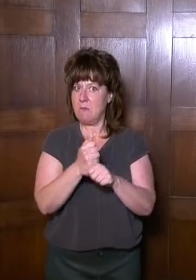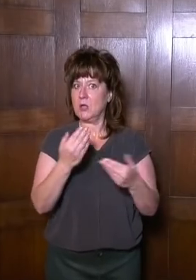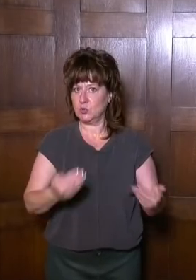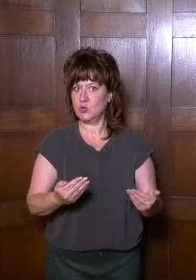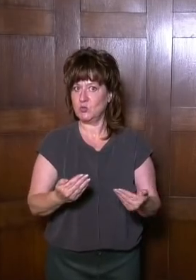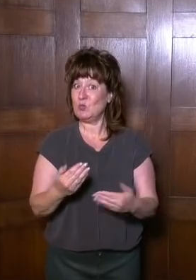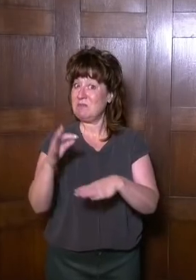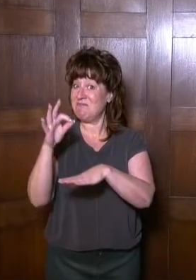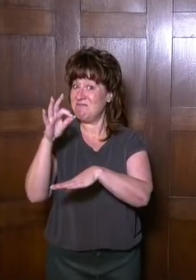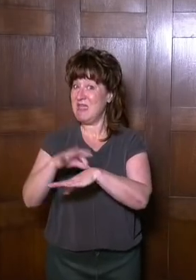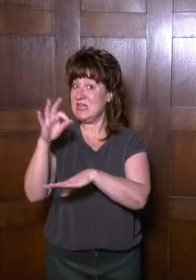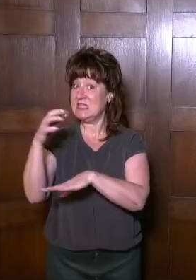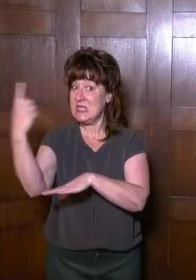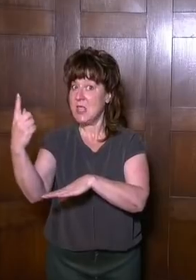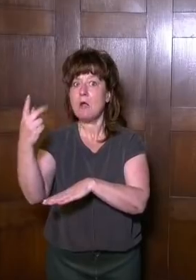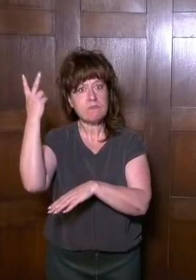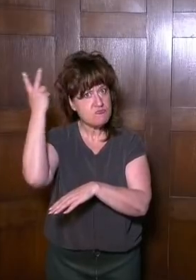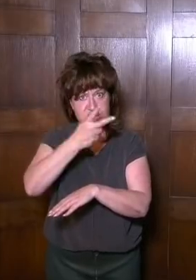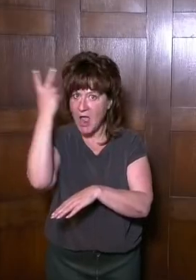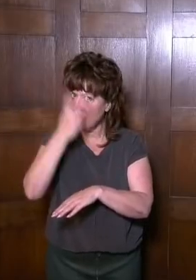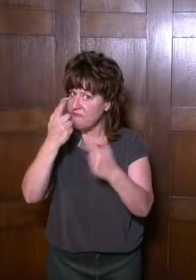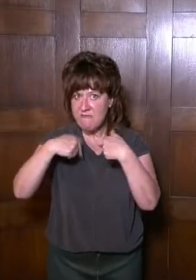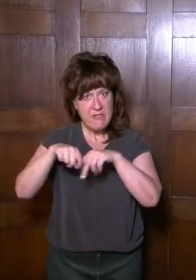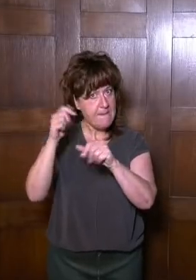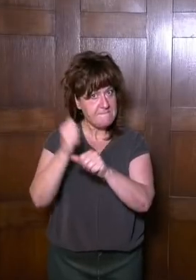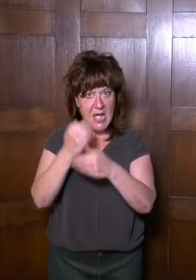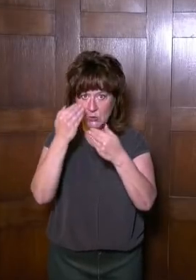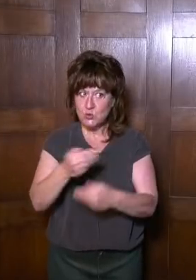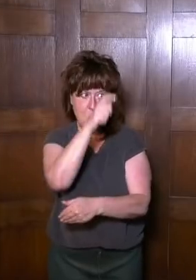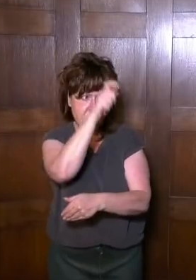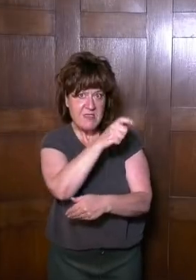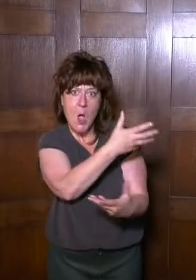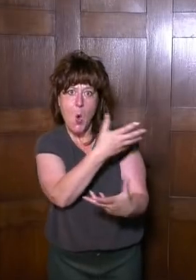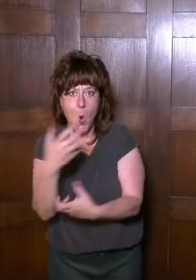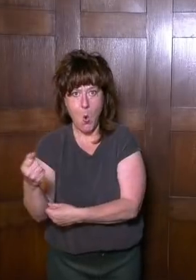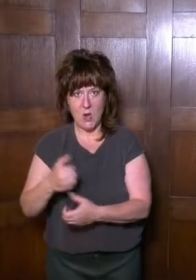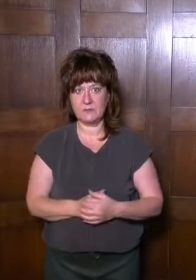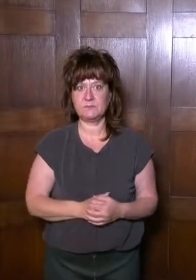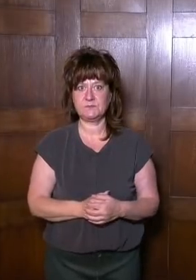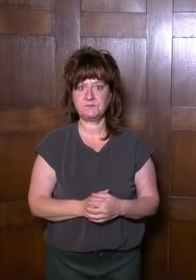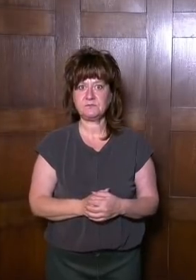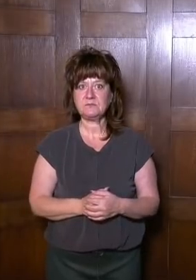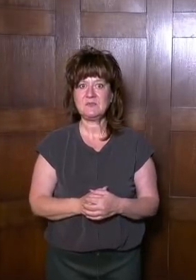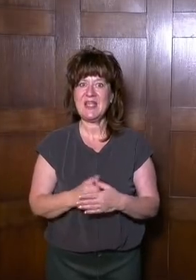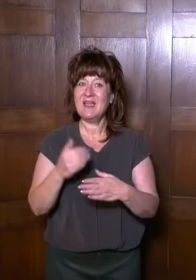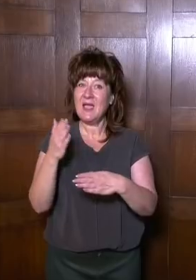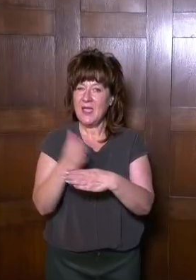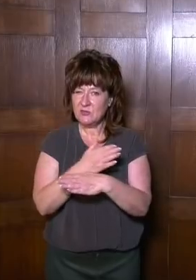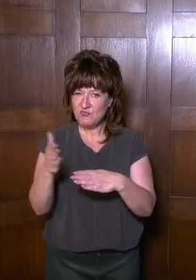gesagt, selbstverständlich machen wir das. Diese Entscheidung am Ende über Leben und